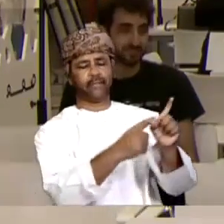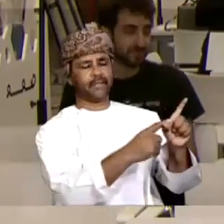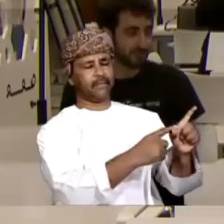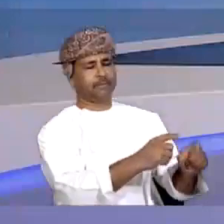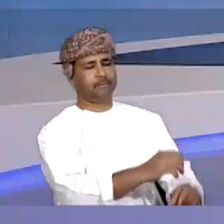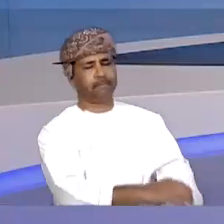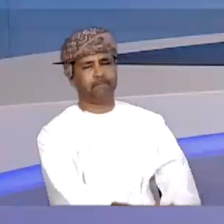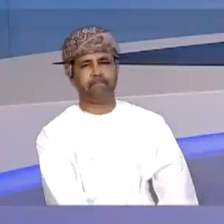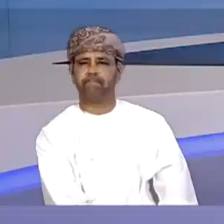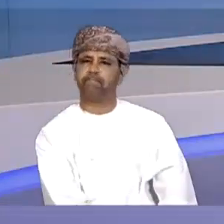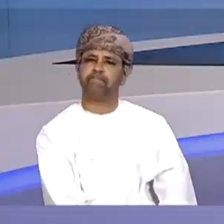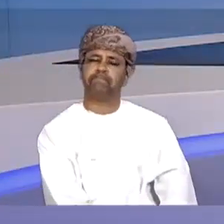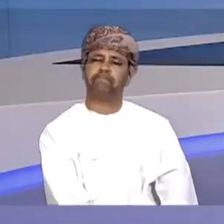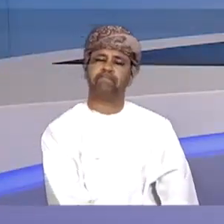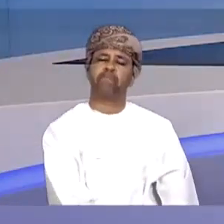مسقط.